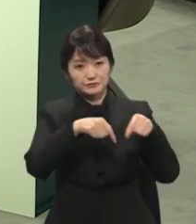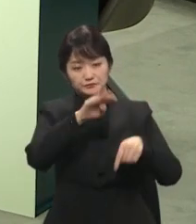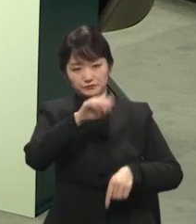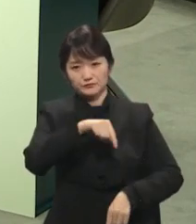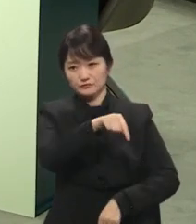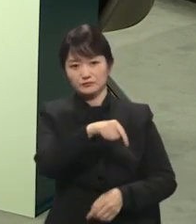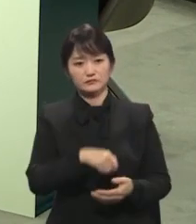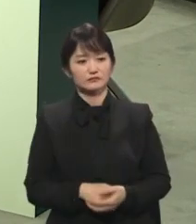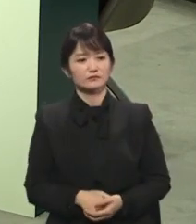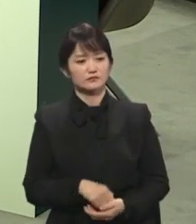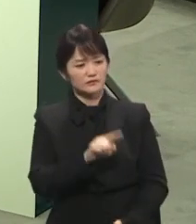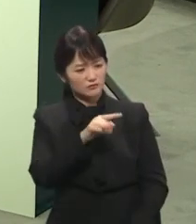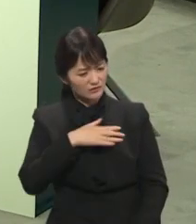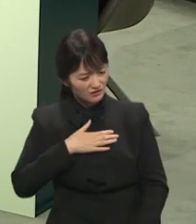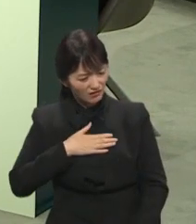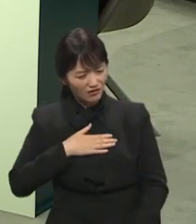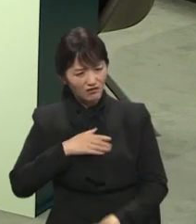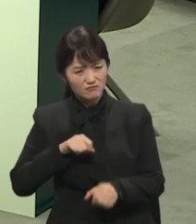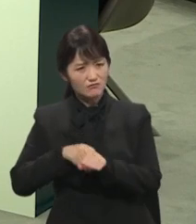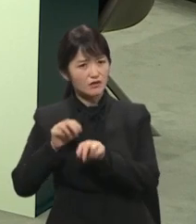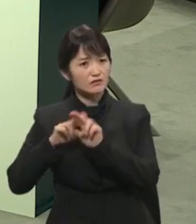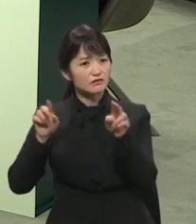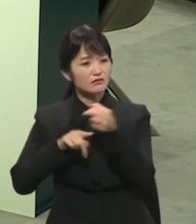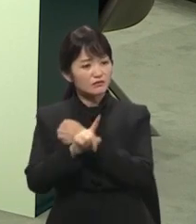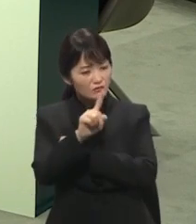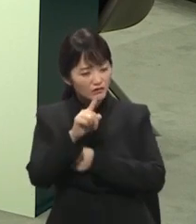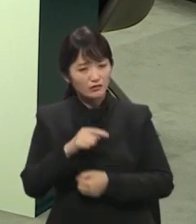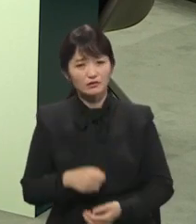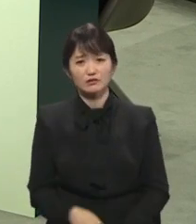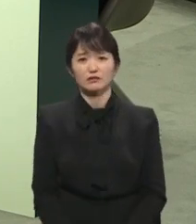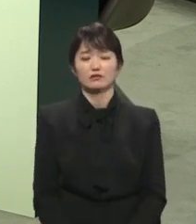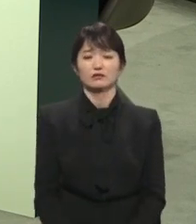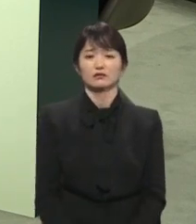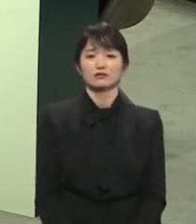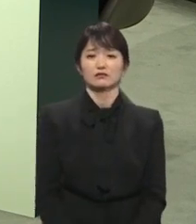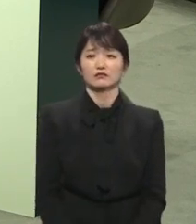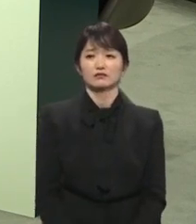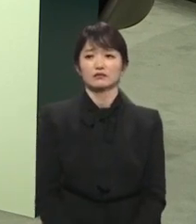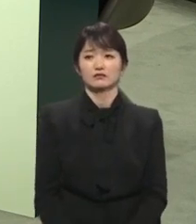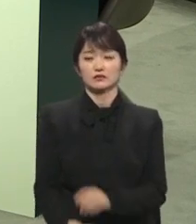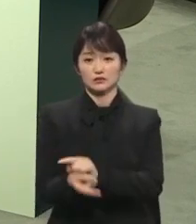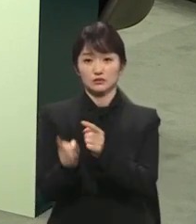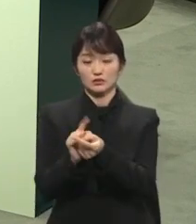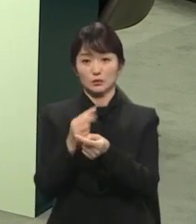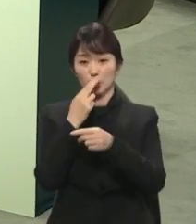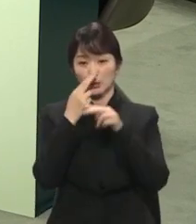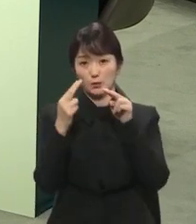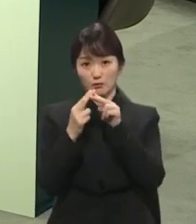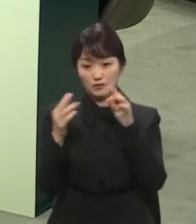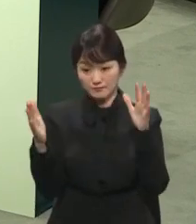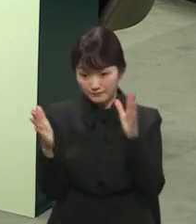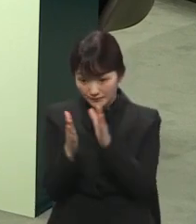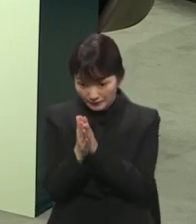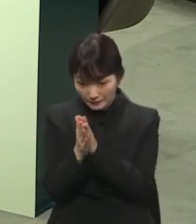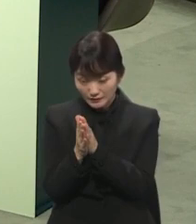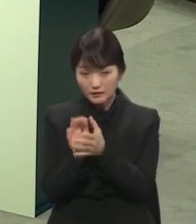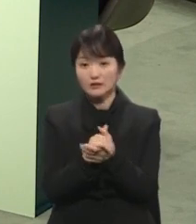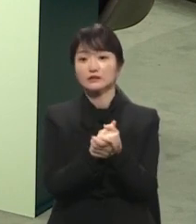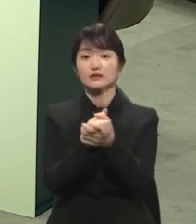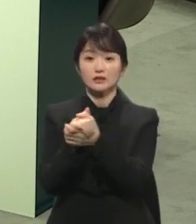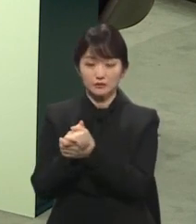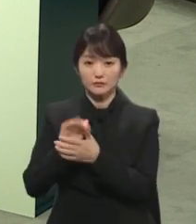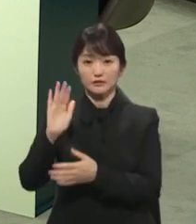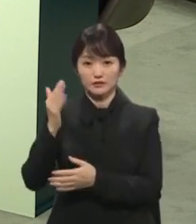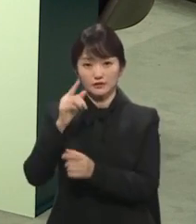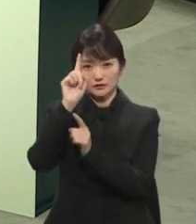이제 네가 뭔데 나를 사용하느냐 사실 뭐 이런 반응인 거거든요 그래서 손뼉이 맞아야 화합인 자 이준석 전 대표의